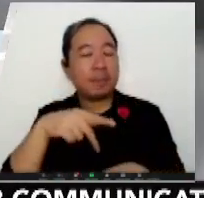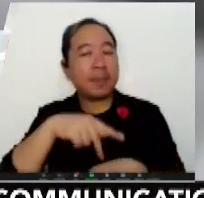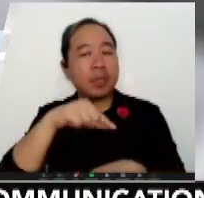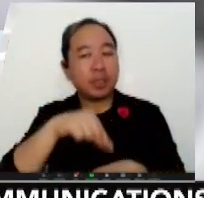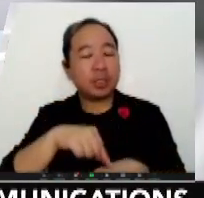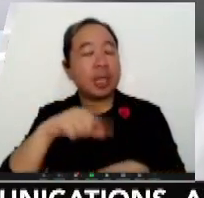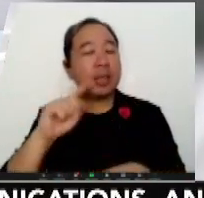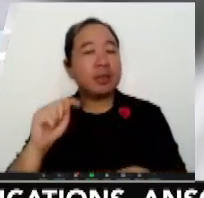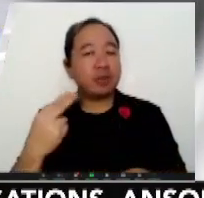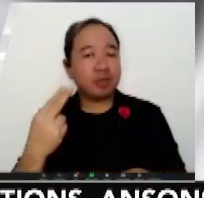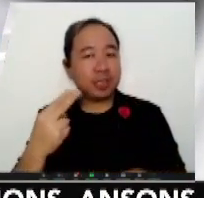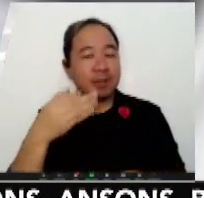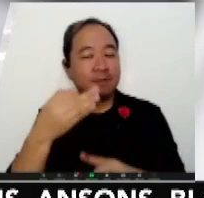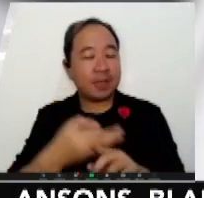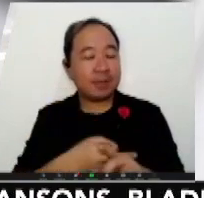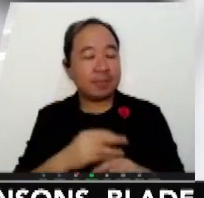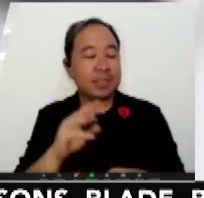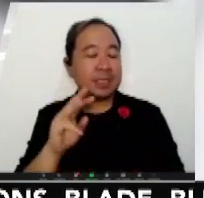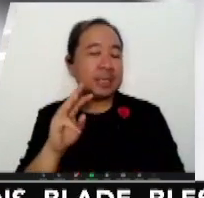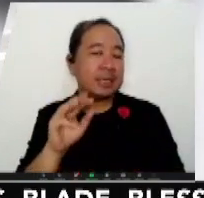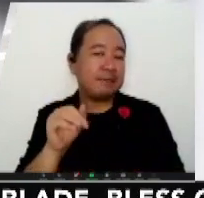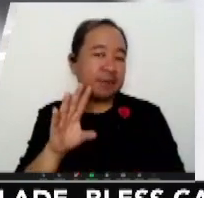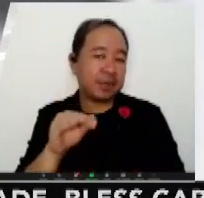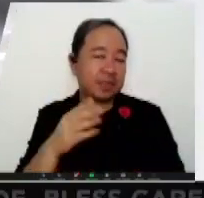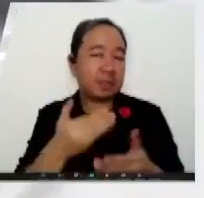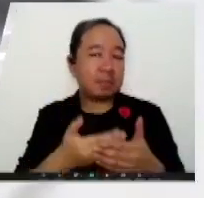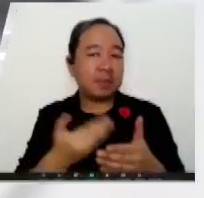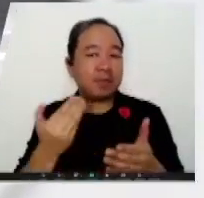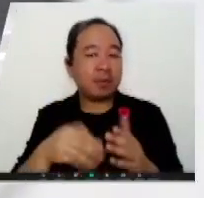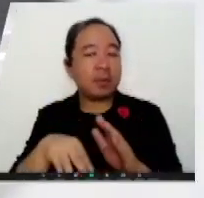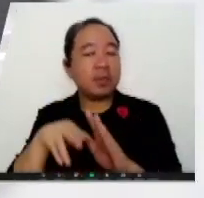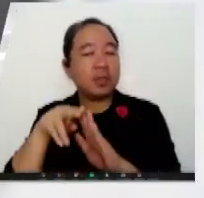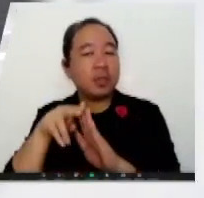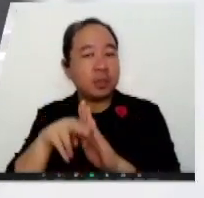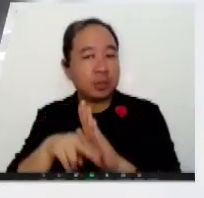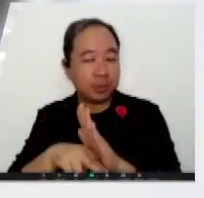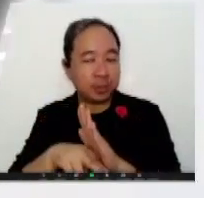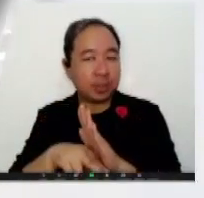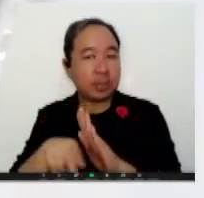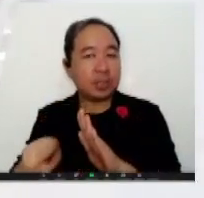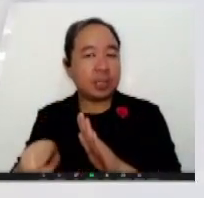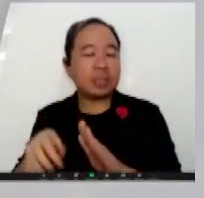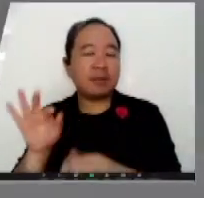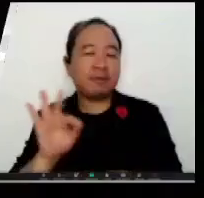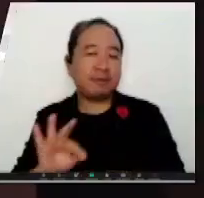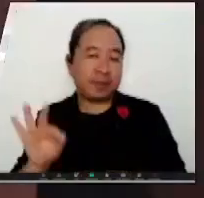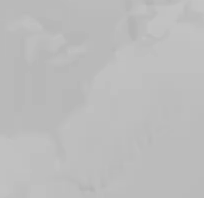February 15, bago po siya ihatid sa kanyang huling hantungan sa Biyernes.